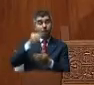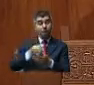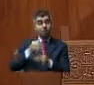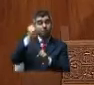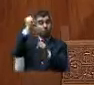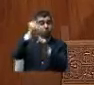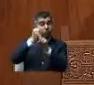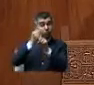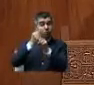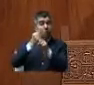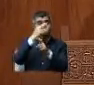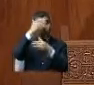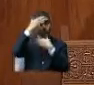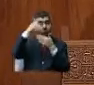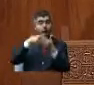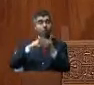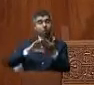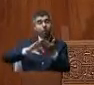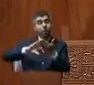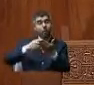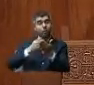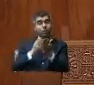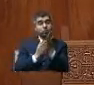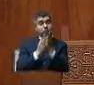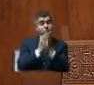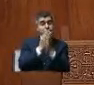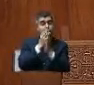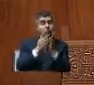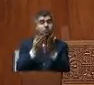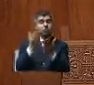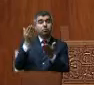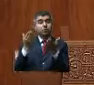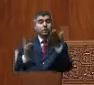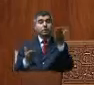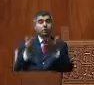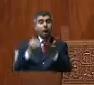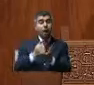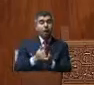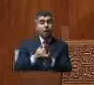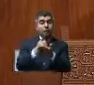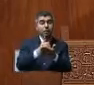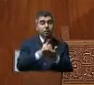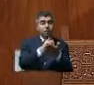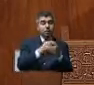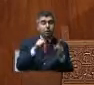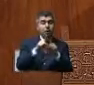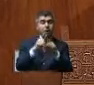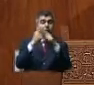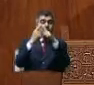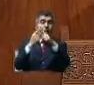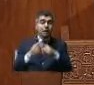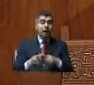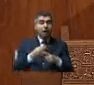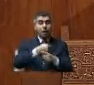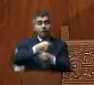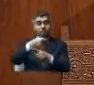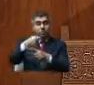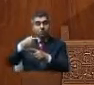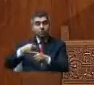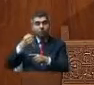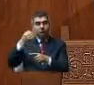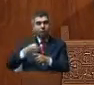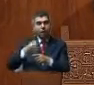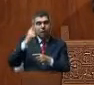ذلك مجهودا مهما من أجل إعادة الاعتبار للقطاعات الاجتماعية وخصت لها موارد مهمة، غير أنه يبقى